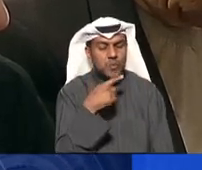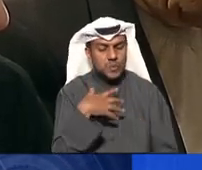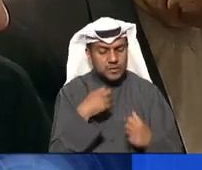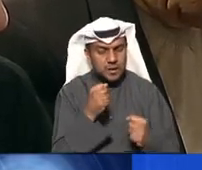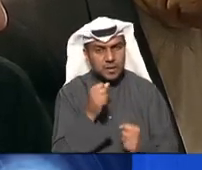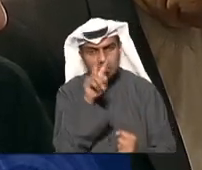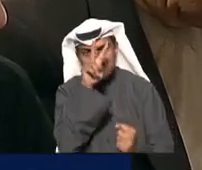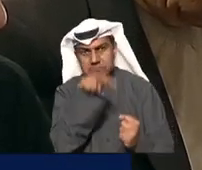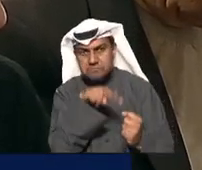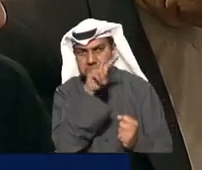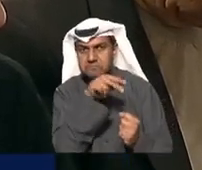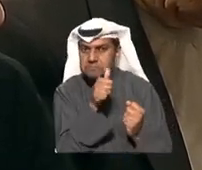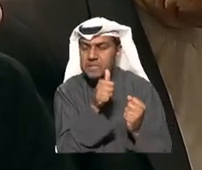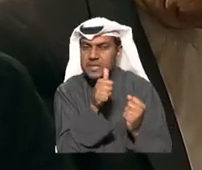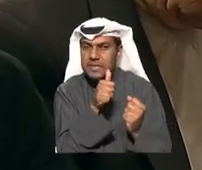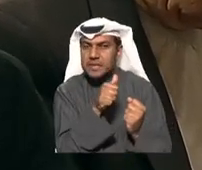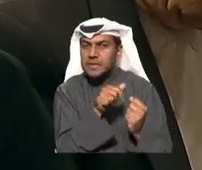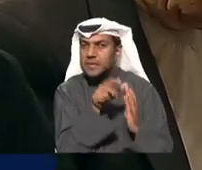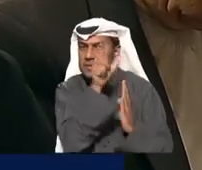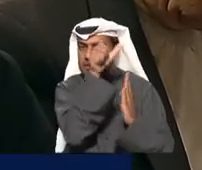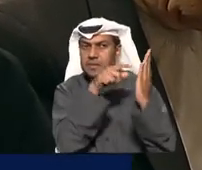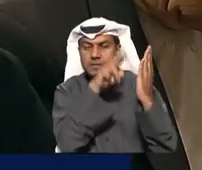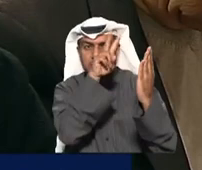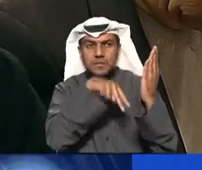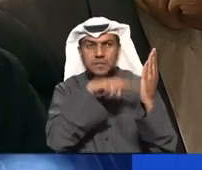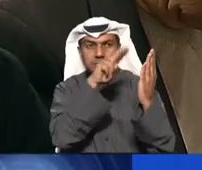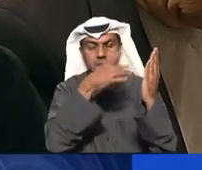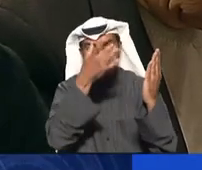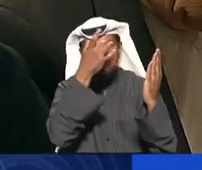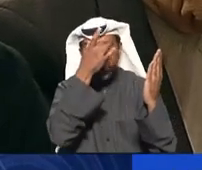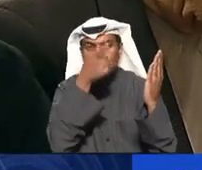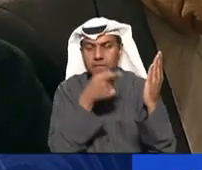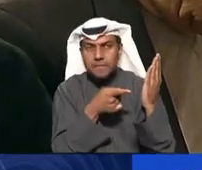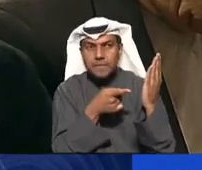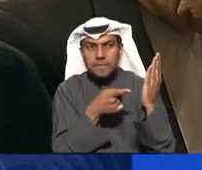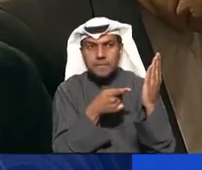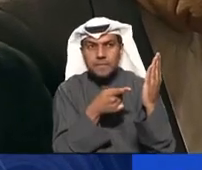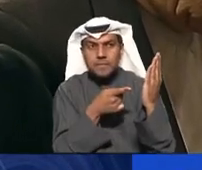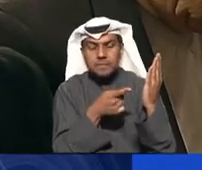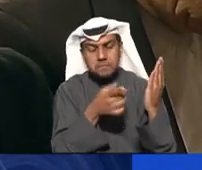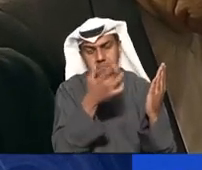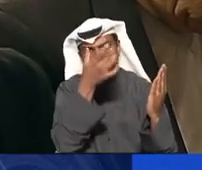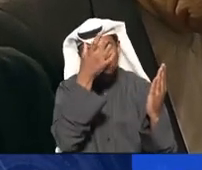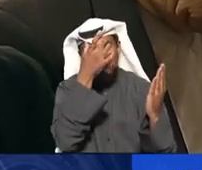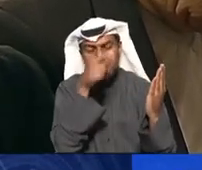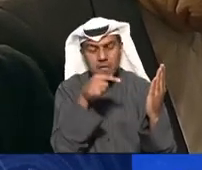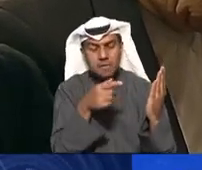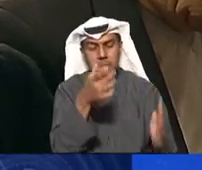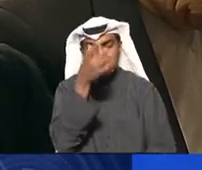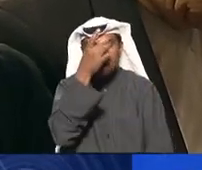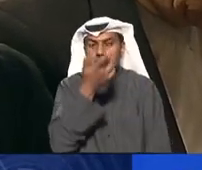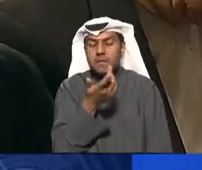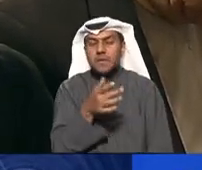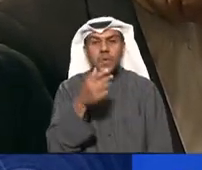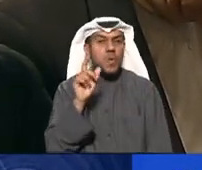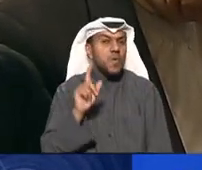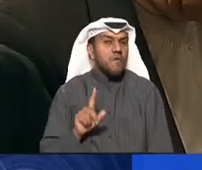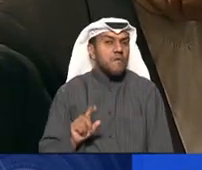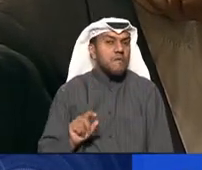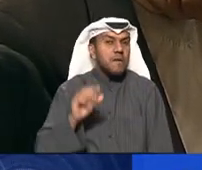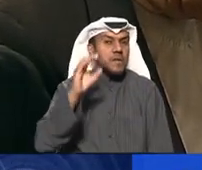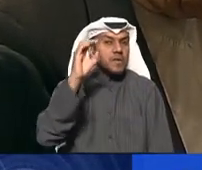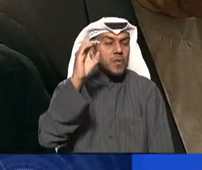ومناعة قوية، وارد بأنه يعدي عليه فيروس كورونا دون أن يشعر بأنه فيروس كورونا فعلاً، كأنه إنفلونزا